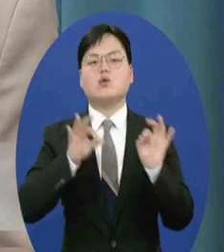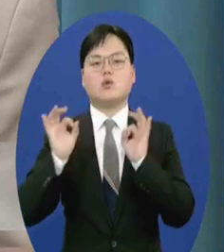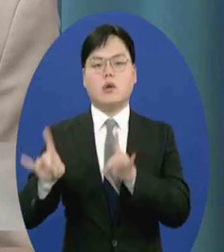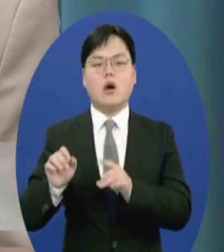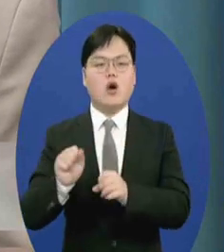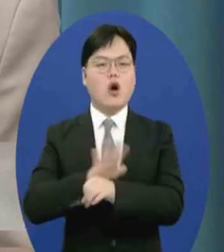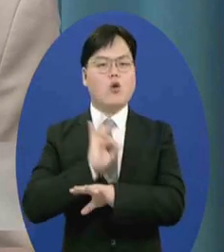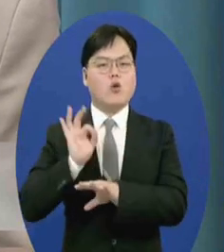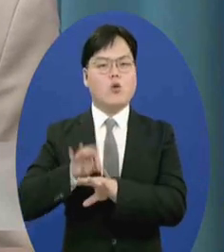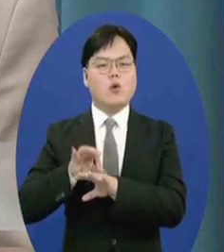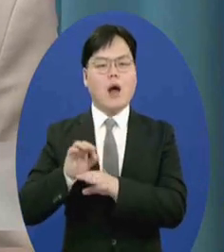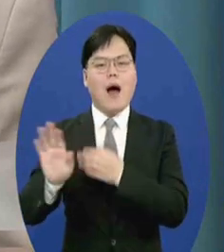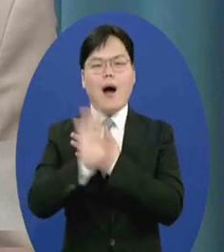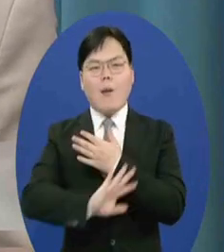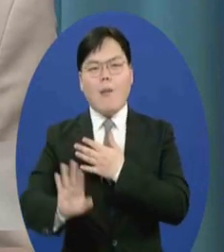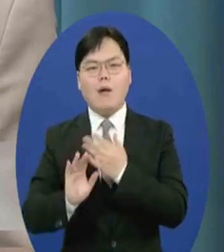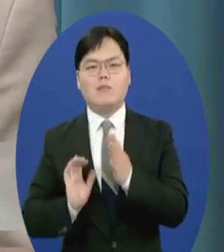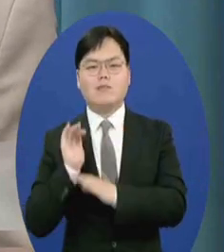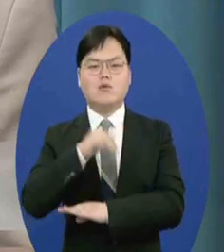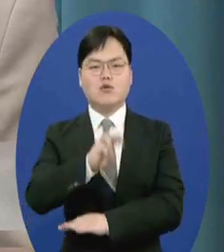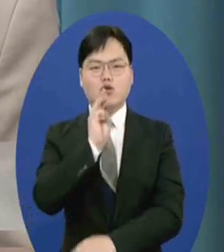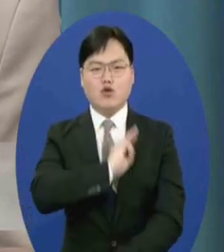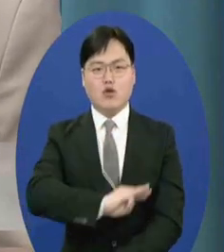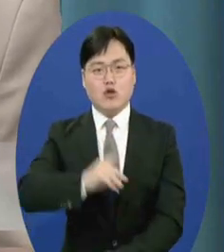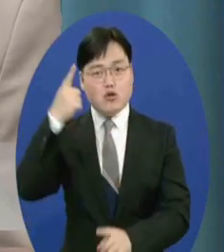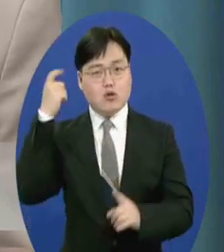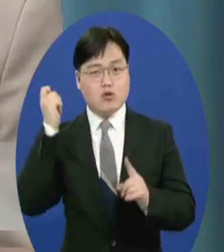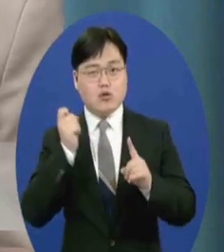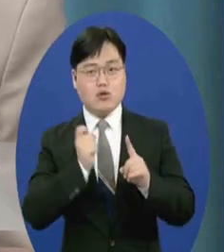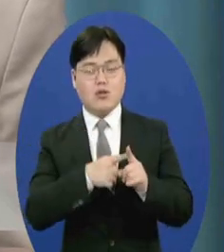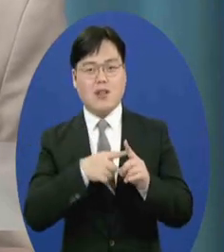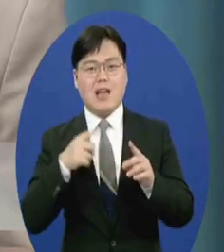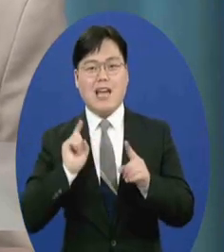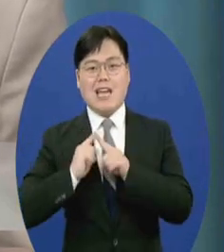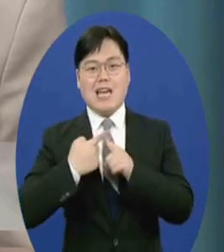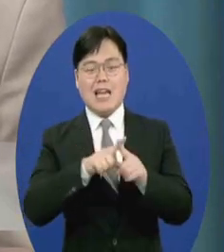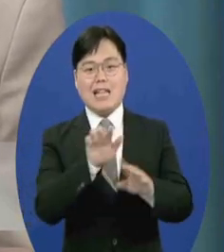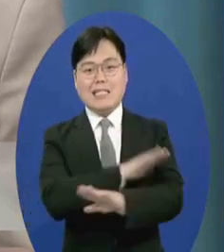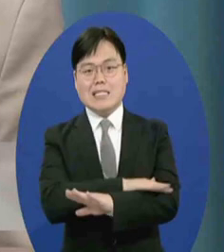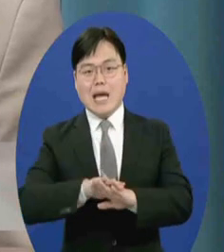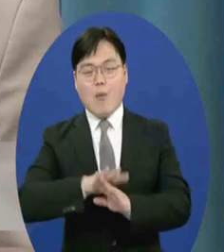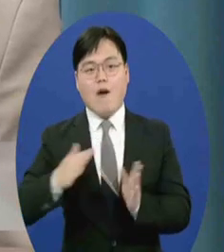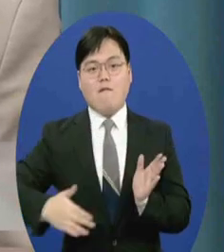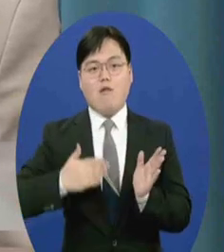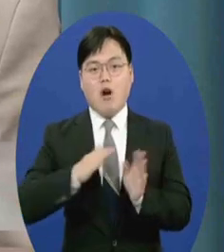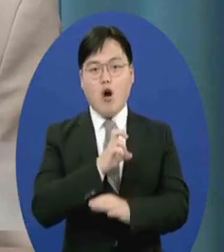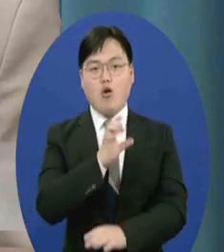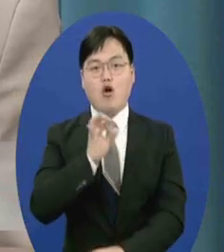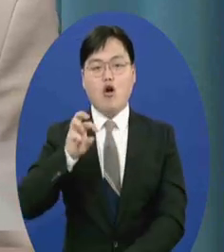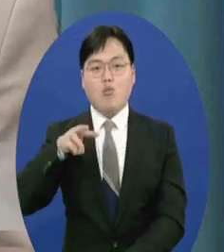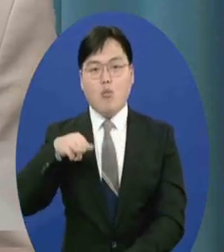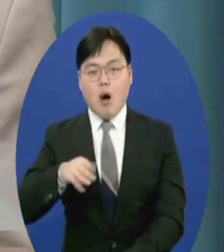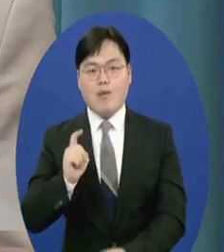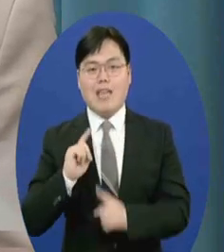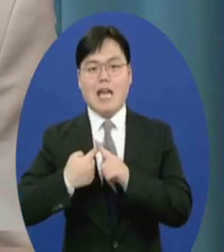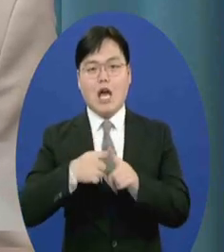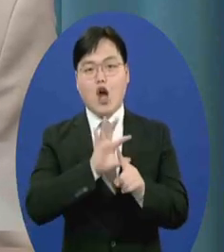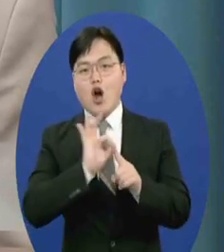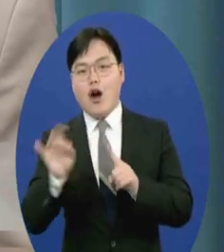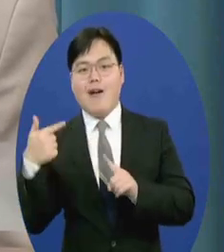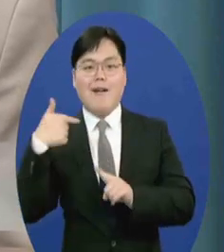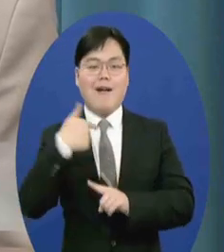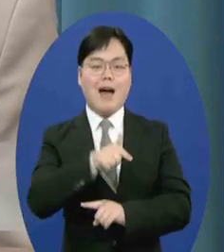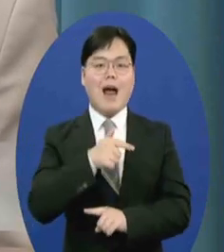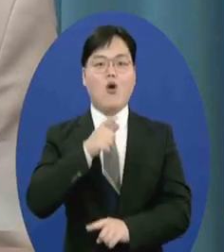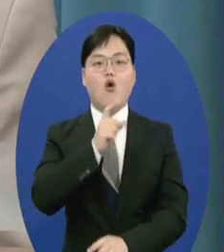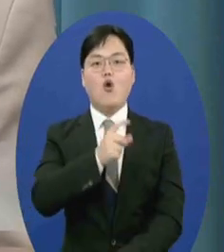коронавирус халдварын цар тахлаас урьдсан сэргийлэх тэмцэх эрсдлийг бууруулах зорилгоор хилийн автозам, төмөр замын бомбдор улсын хил нэвтрэх